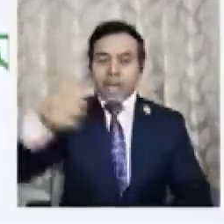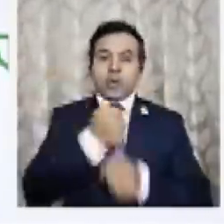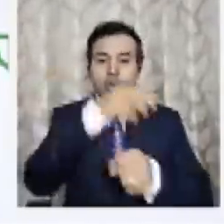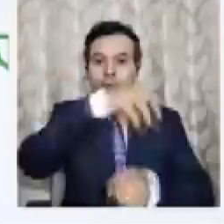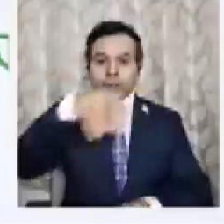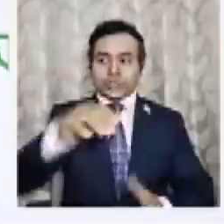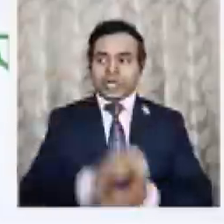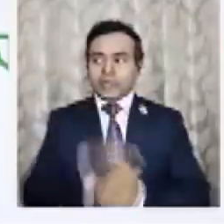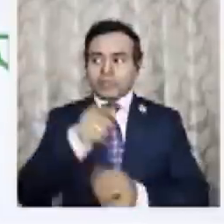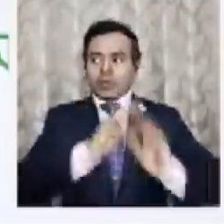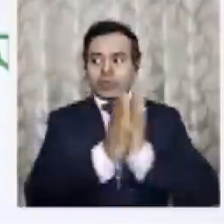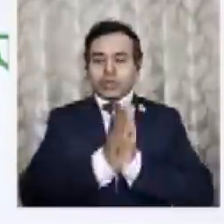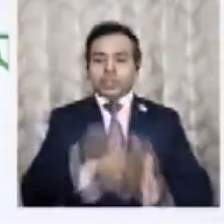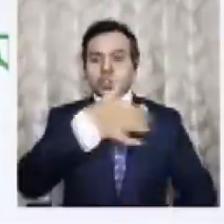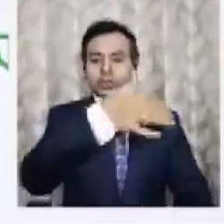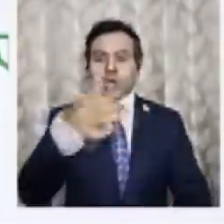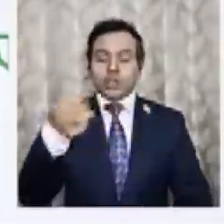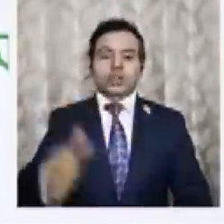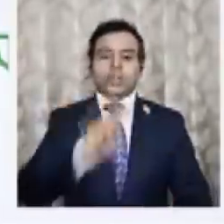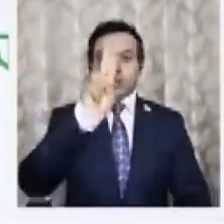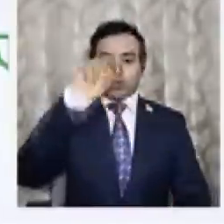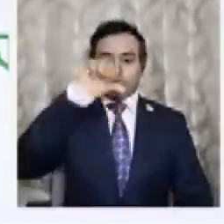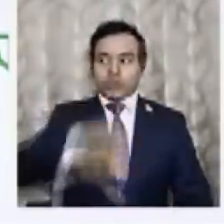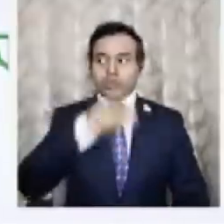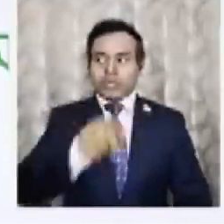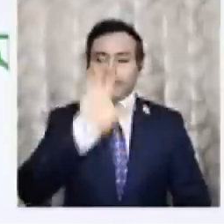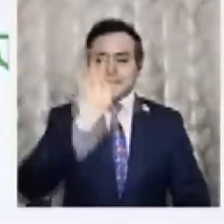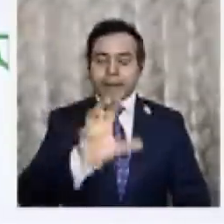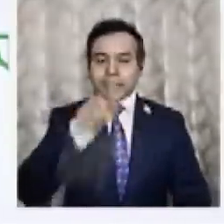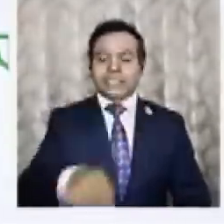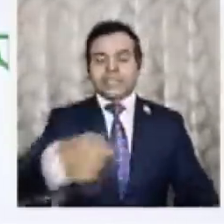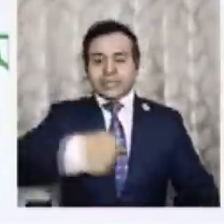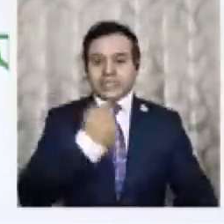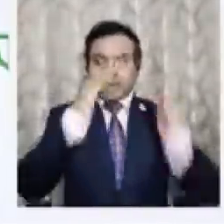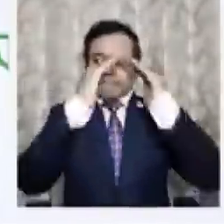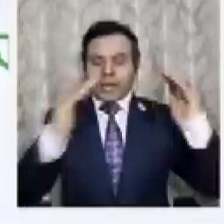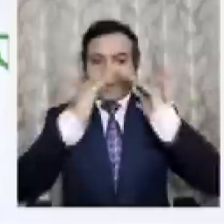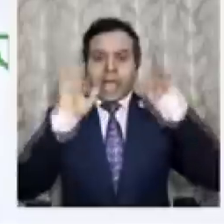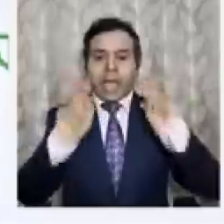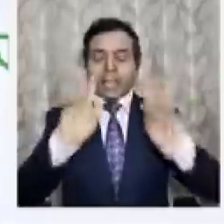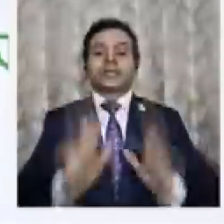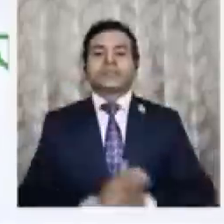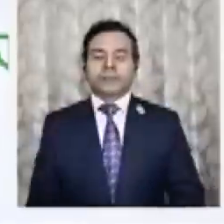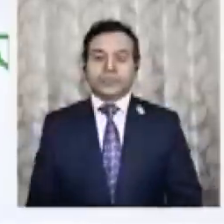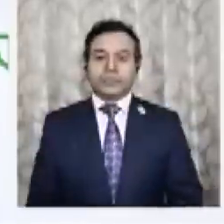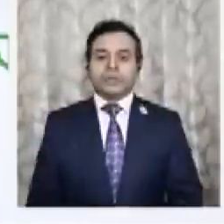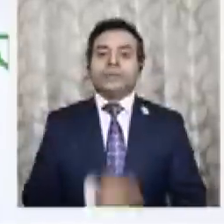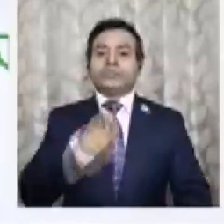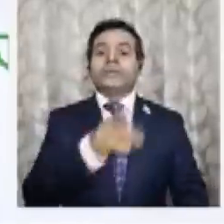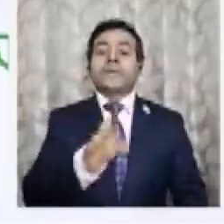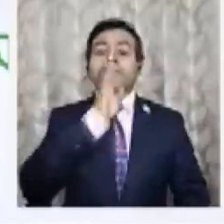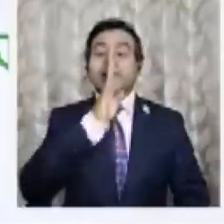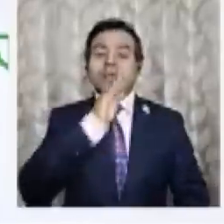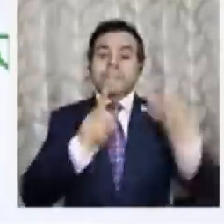সরকারি উপজেলা এবং জেলা পর্যায়ে প্রাতিষ্ঠানিক কোয়ারেন্টাইনের জন্য প্রতিষ্ঠান আছে 629টি, বাকি যারা কোয়ারেন্টাইনে আছেন তারা বাসায়